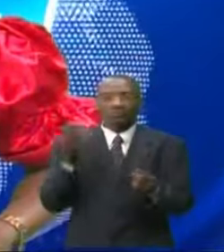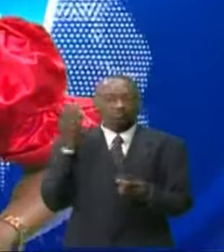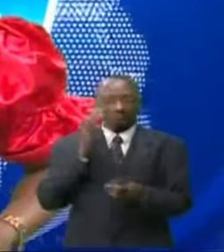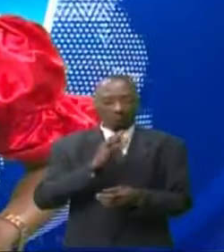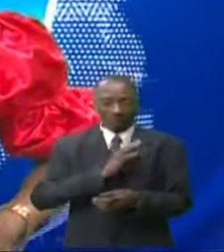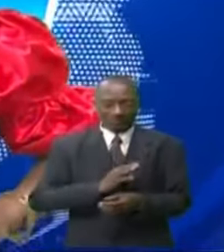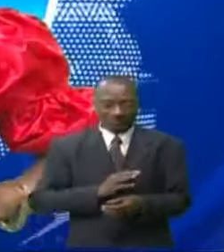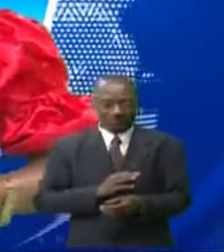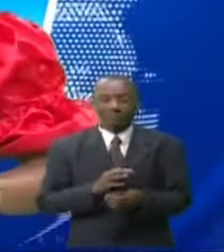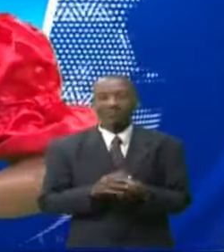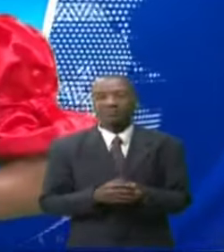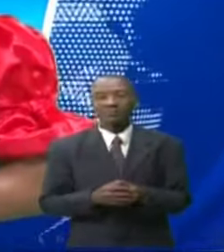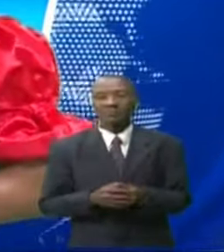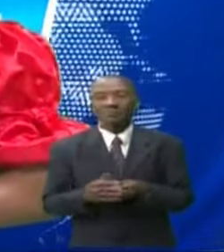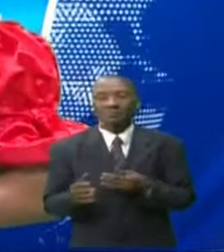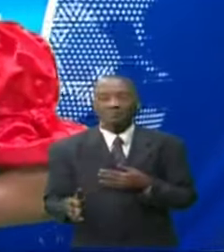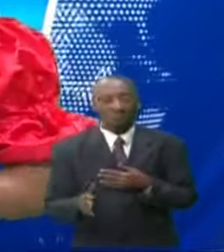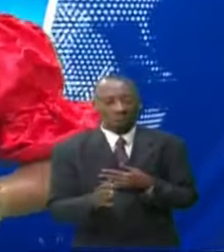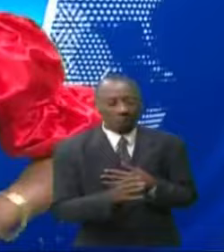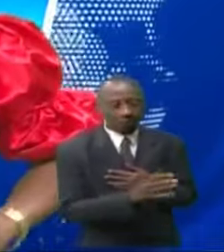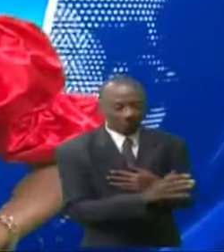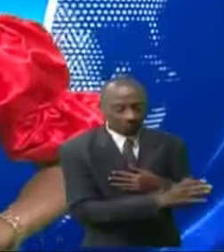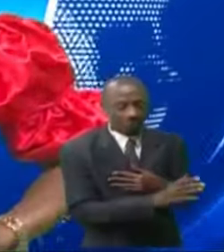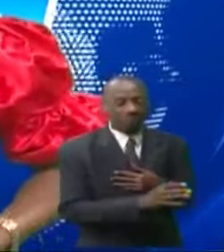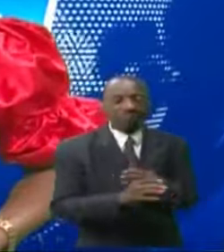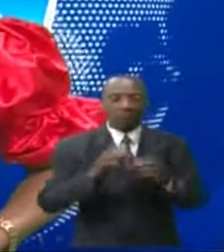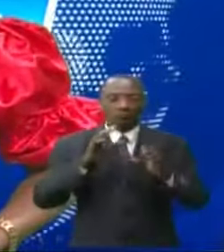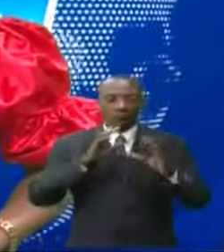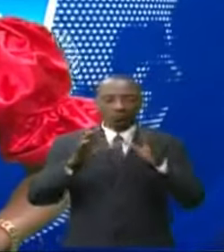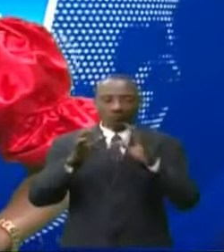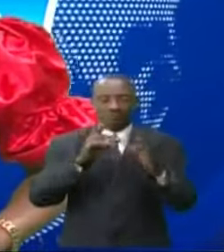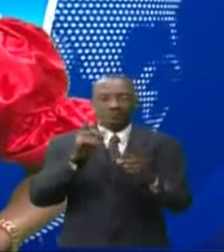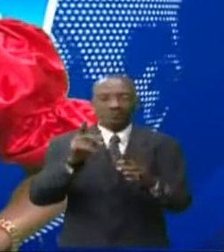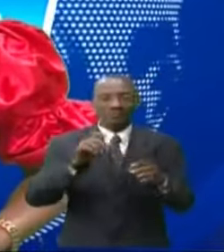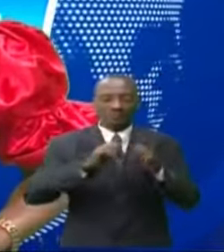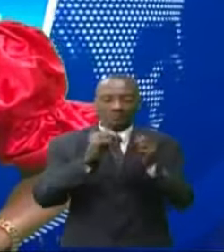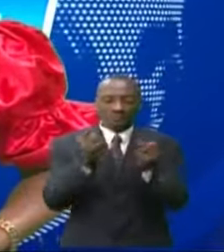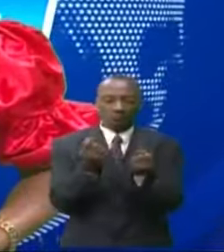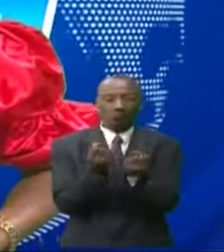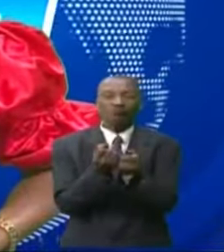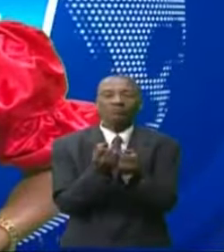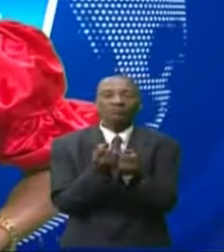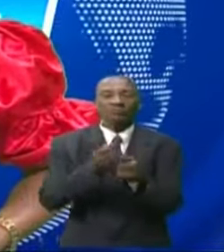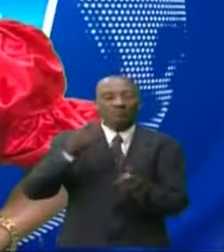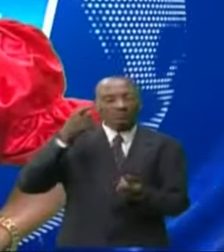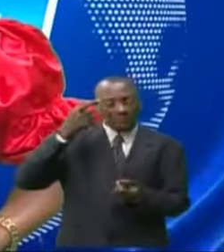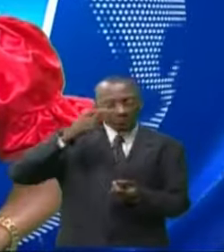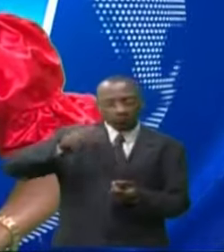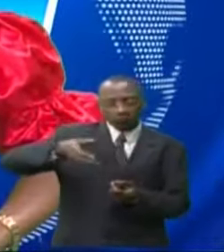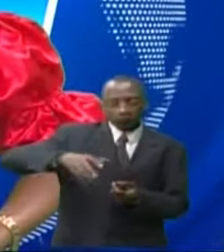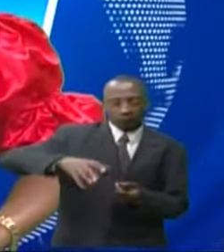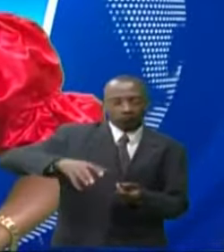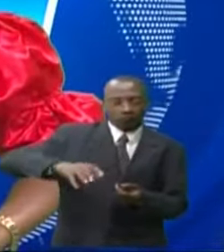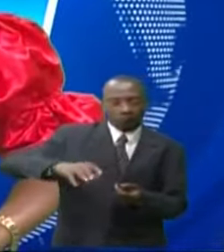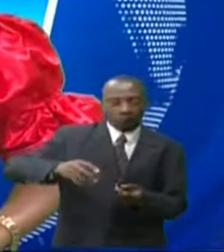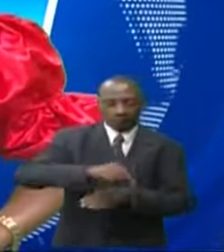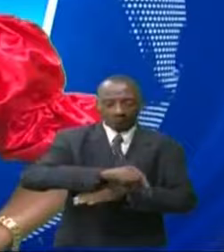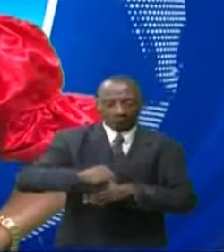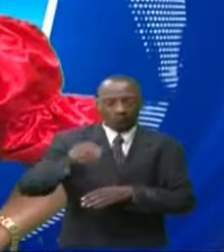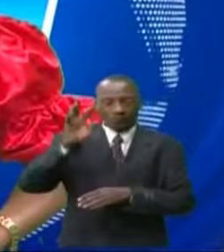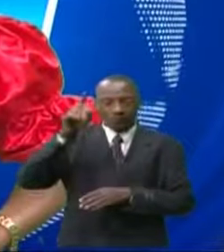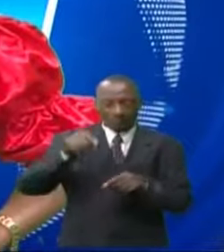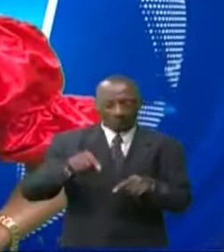finaliser et puis ce communiqué de la Régie des osa direction régional de Kinshasa ouest